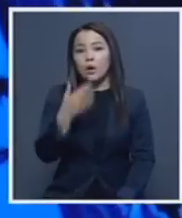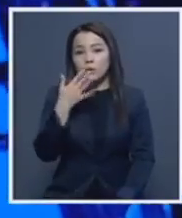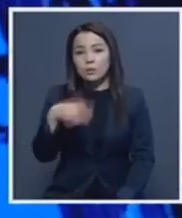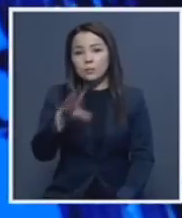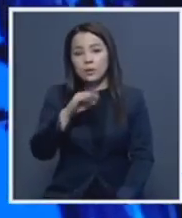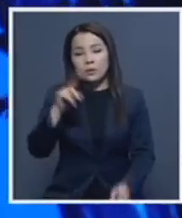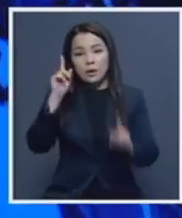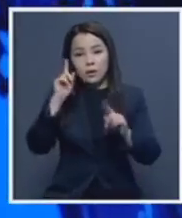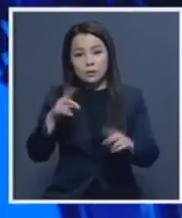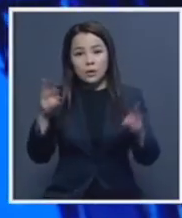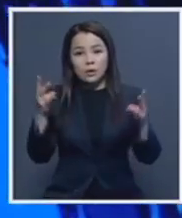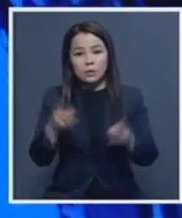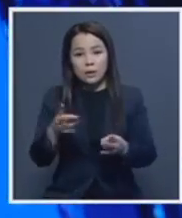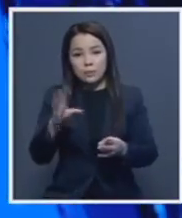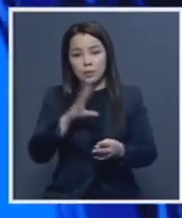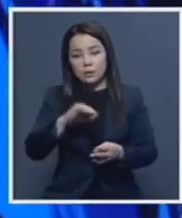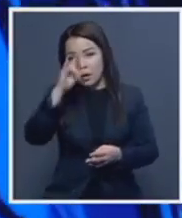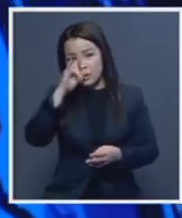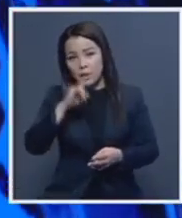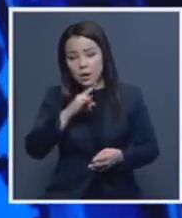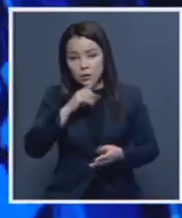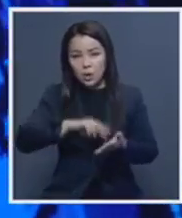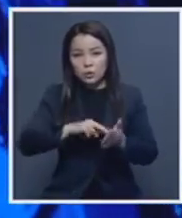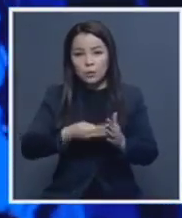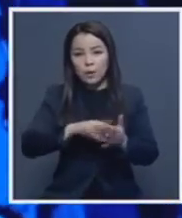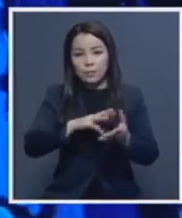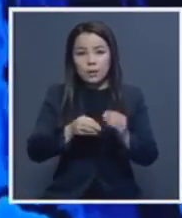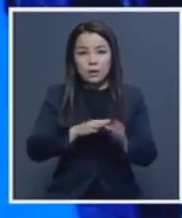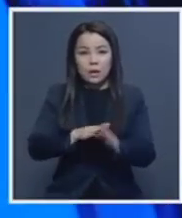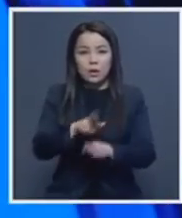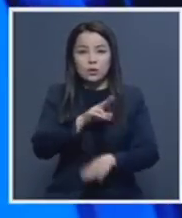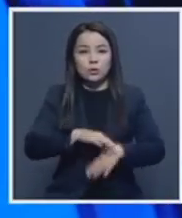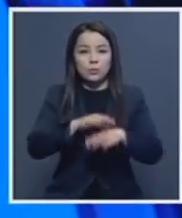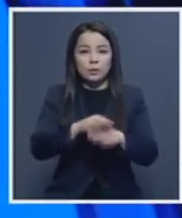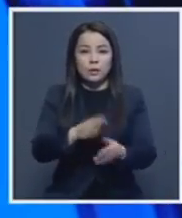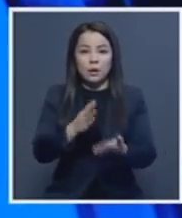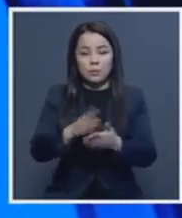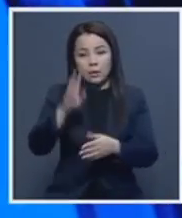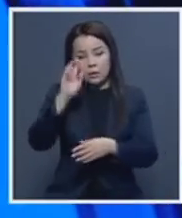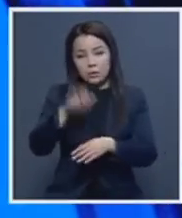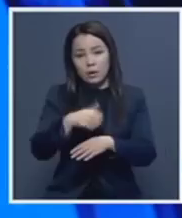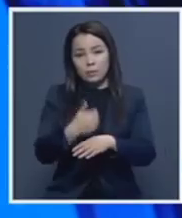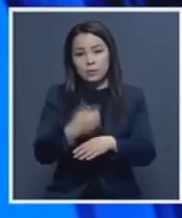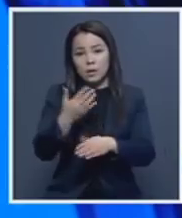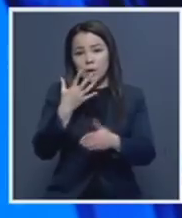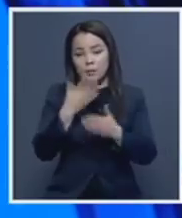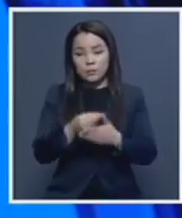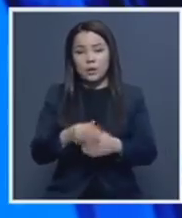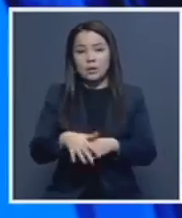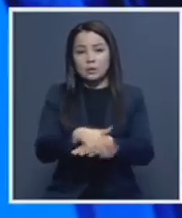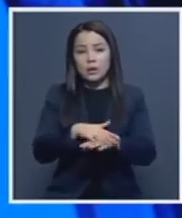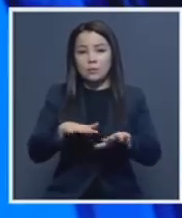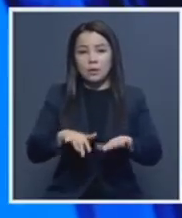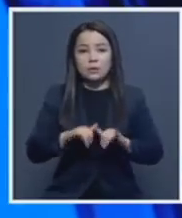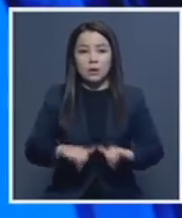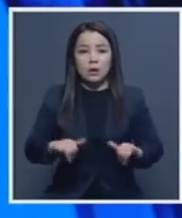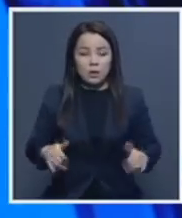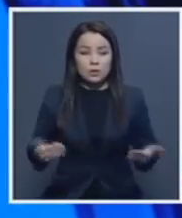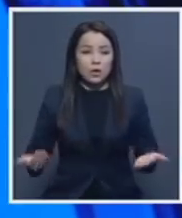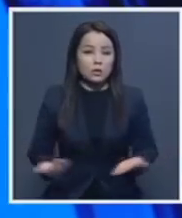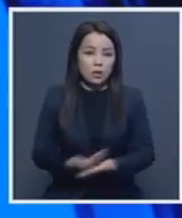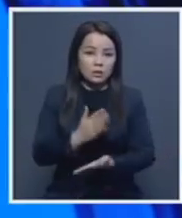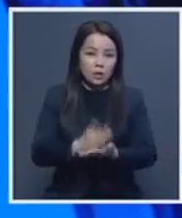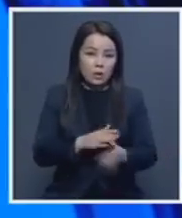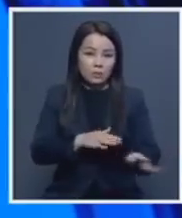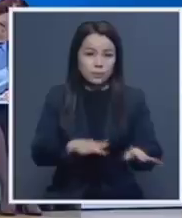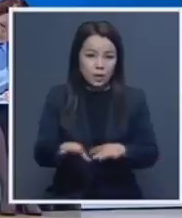Ұлтымызды таныту жолында жаһандағы қазақ жобасы жүзеге асырылып жатыр. Бұған елбасының қоғамдық сананы жаңғырту тұрғысындағы қозғауы себеп.